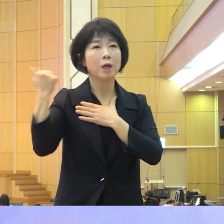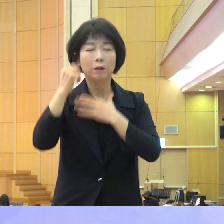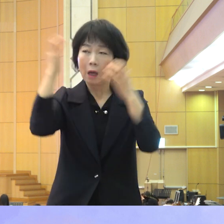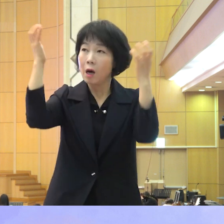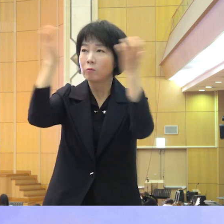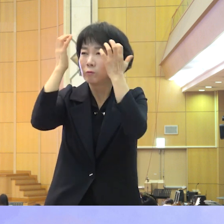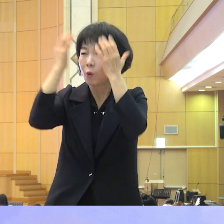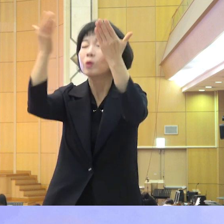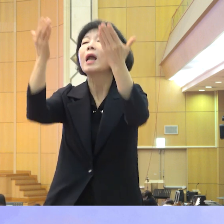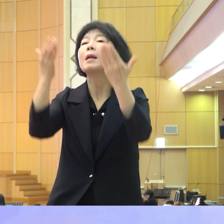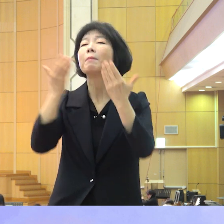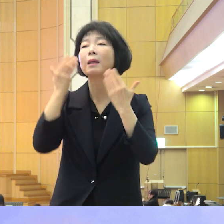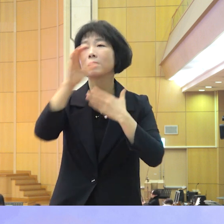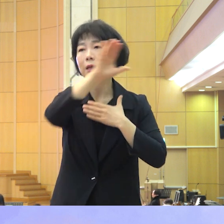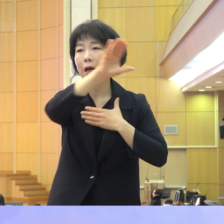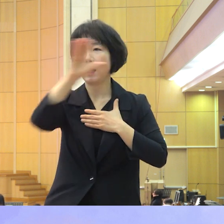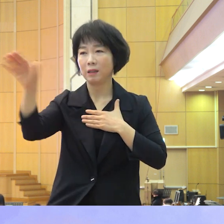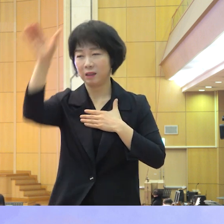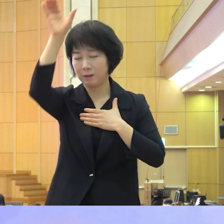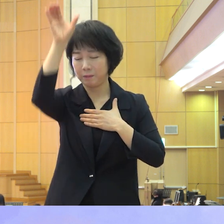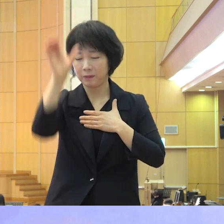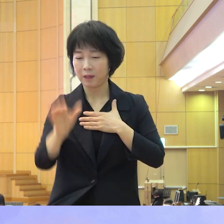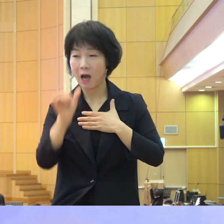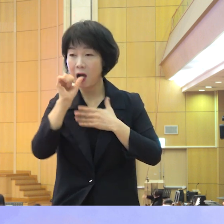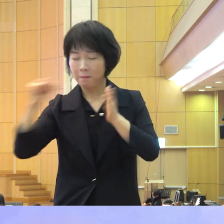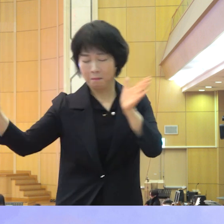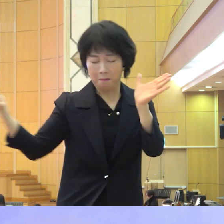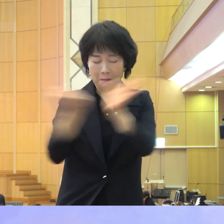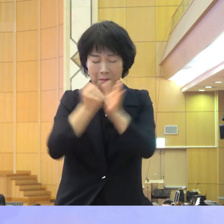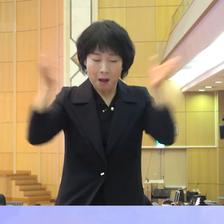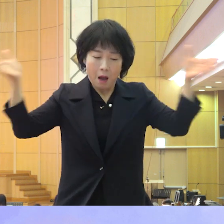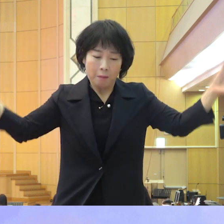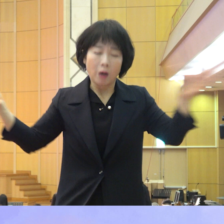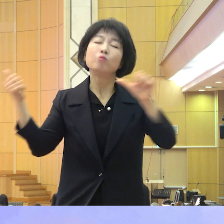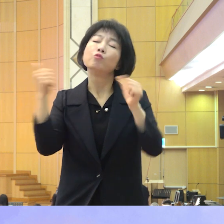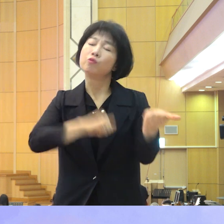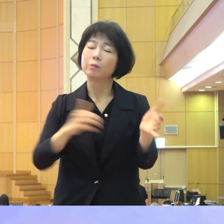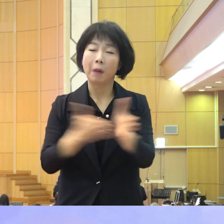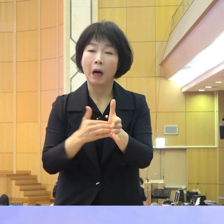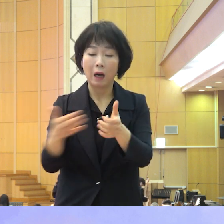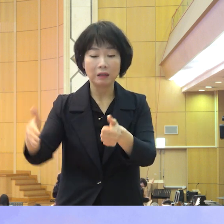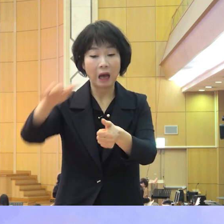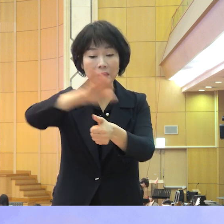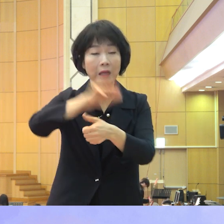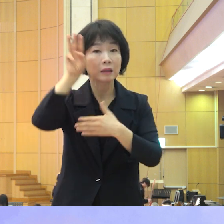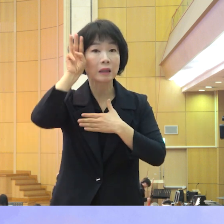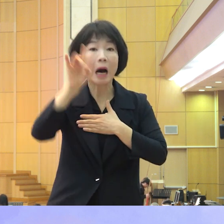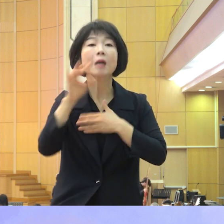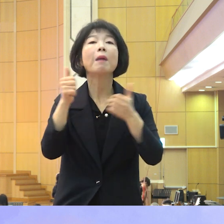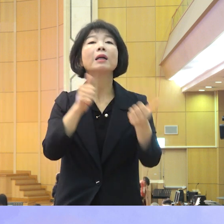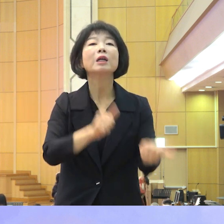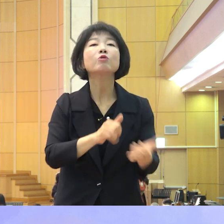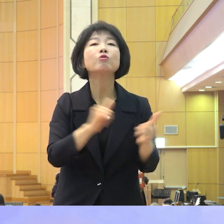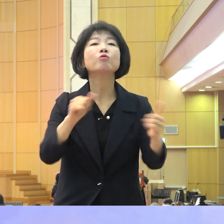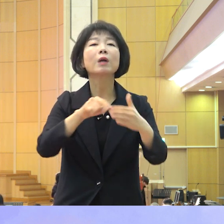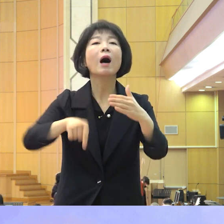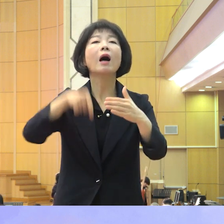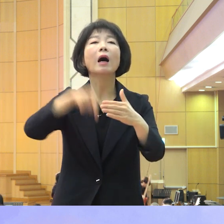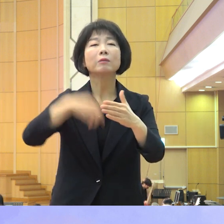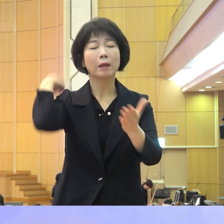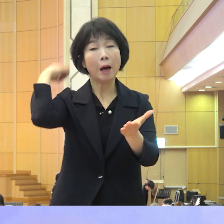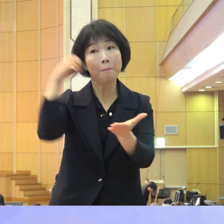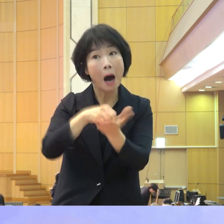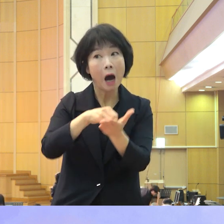본디오 빌라도에게 고난을 받으사 십자가에 못 박혀 죽으시고 장사한 지 사흘 만에 죽은